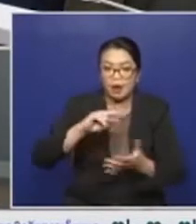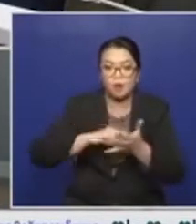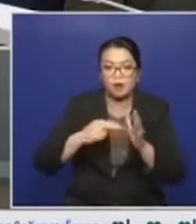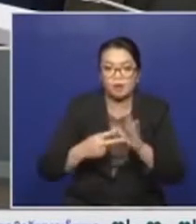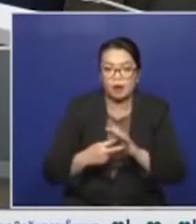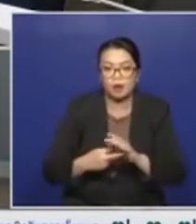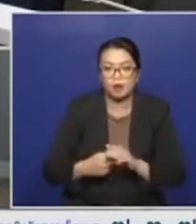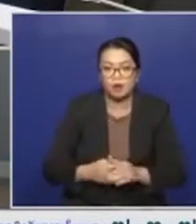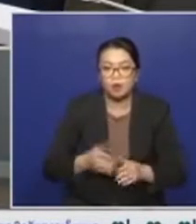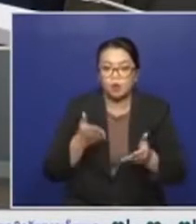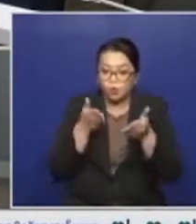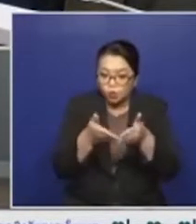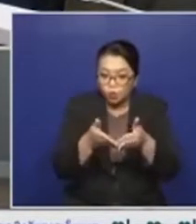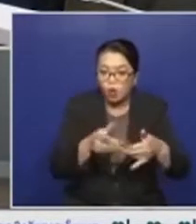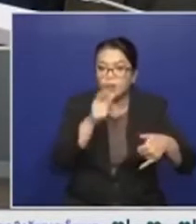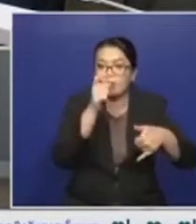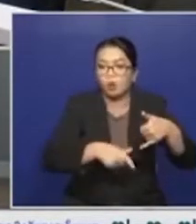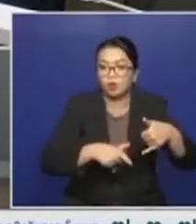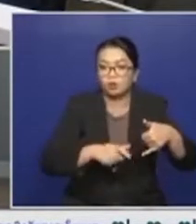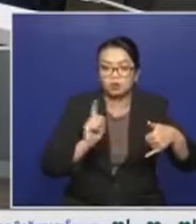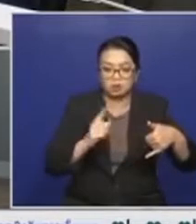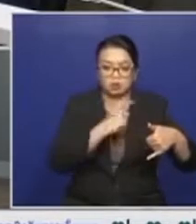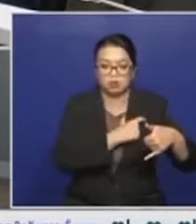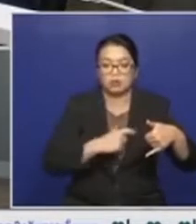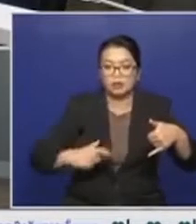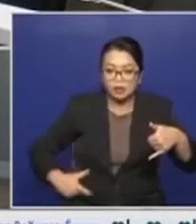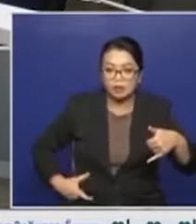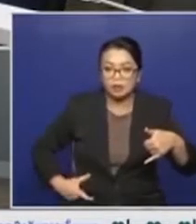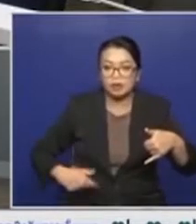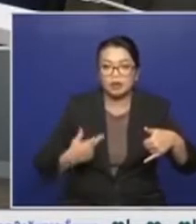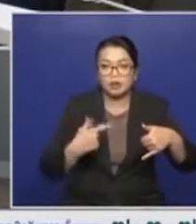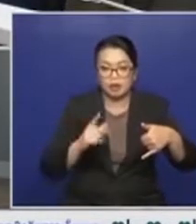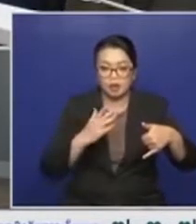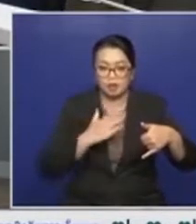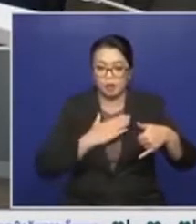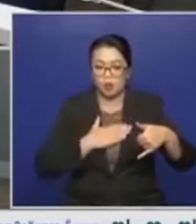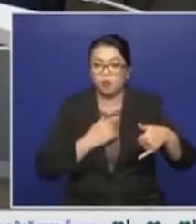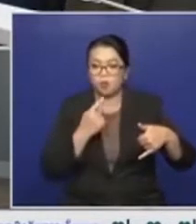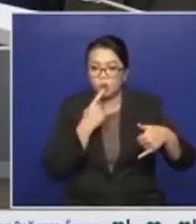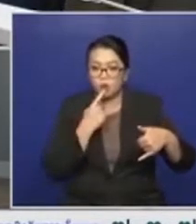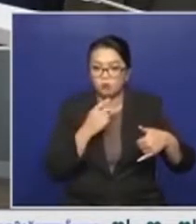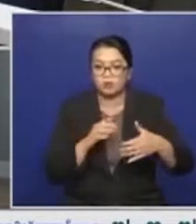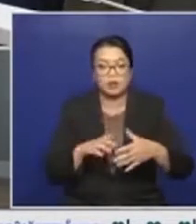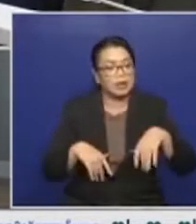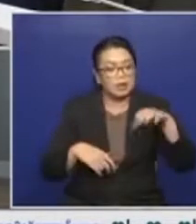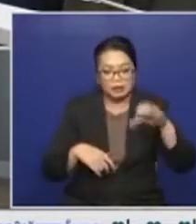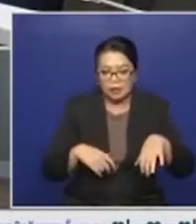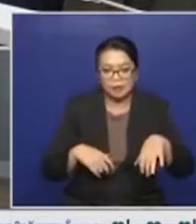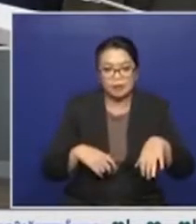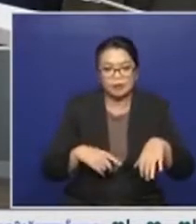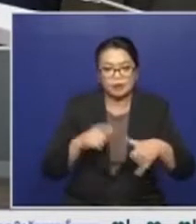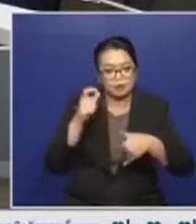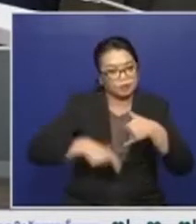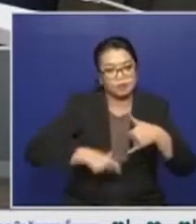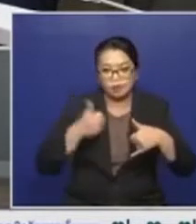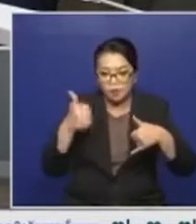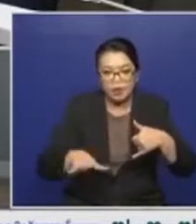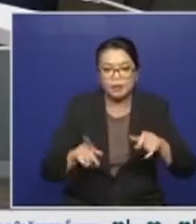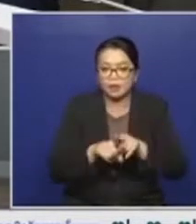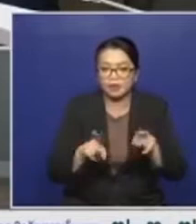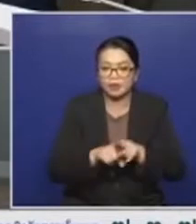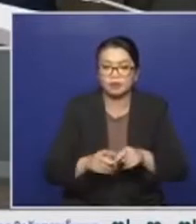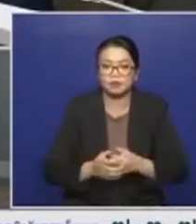ตัวบุคคลนะครับก็คือตัวพระมหากษัตริย์แต่จก็เหมือนกันต่อที่สถาบันเกี่ยวครับนิดเดียวครับคือผมพูด